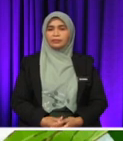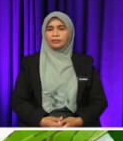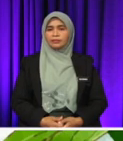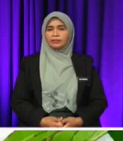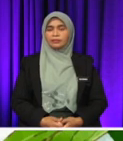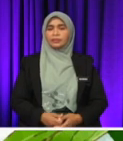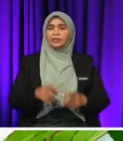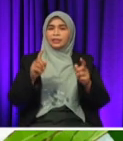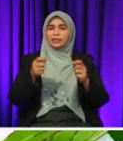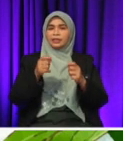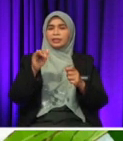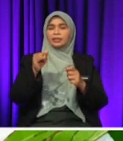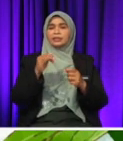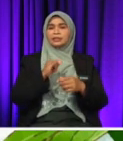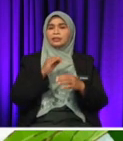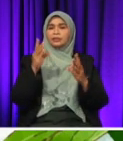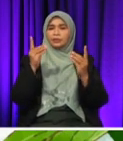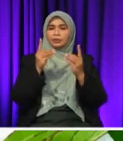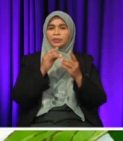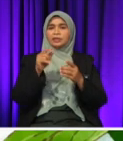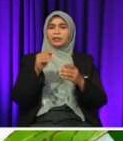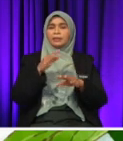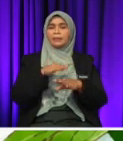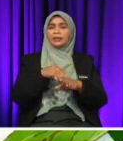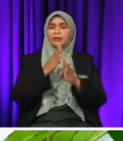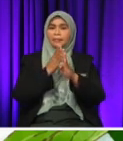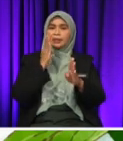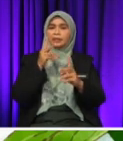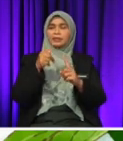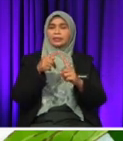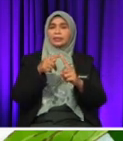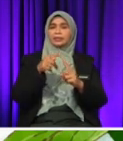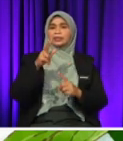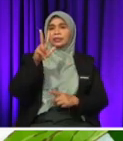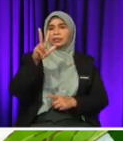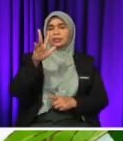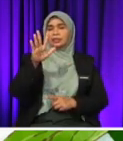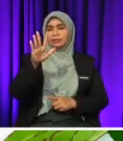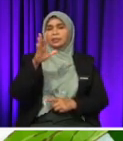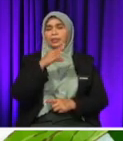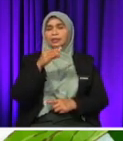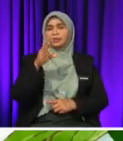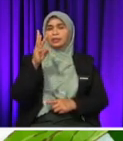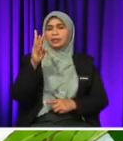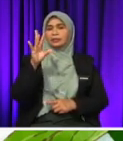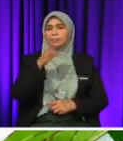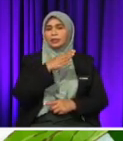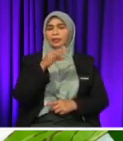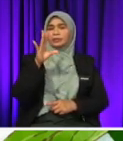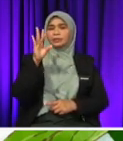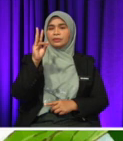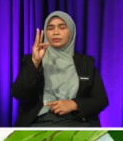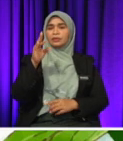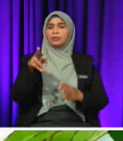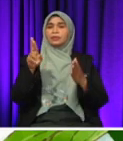tindakan yang saya jumpai dalam ketika ini ialah pada baris kelima keenam dan juga ke-7 tindakannya merujuk kepada